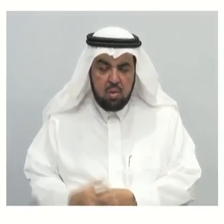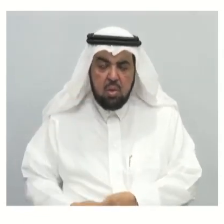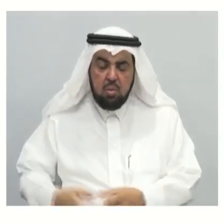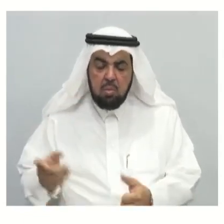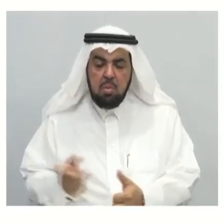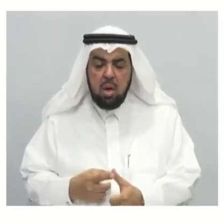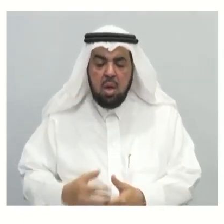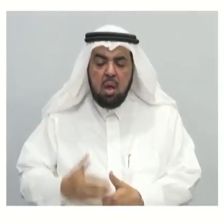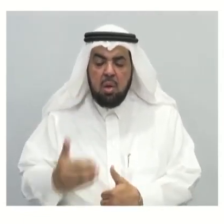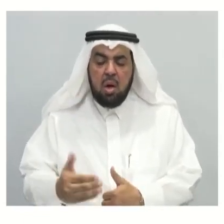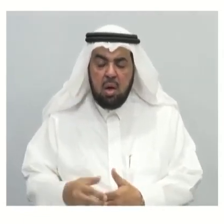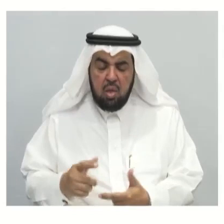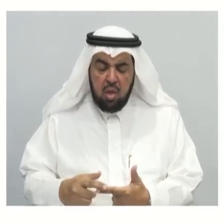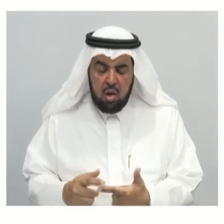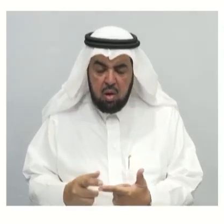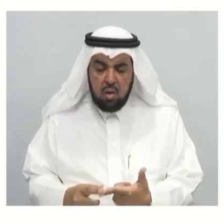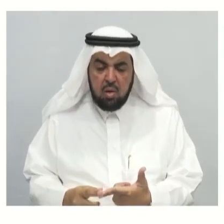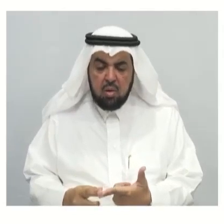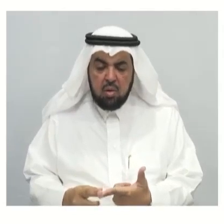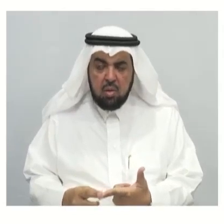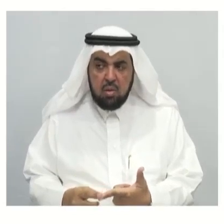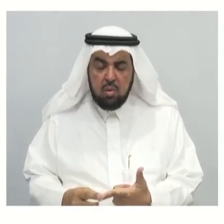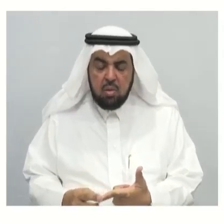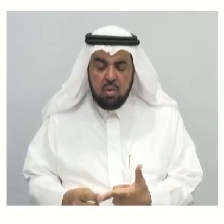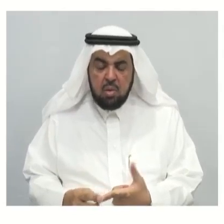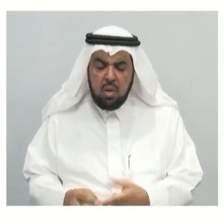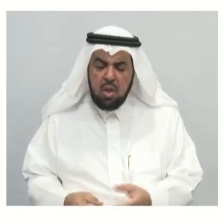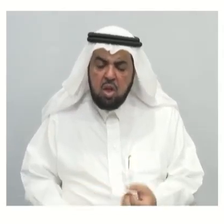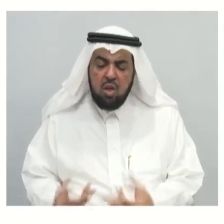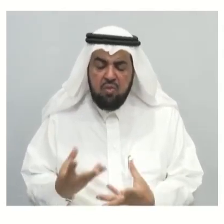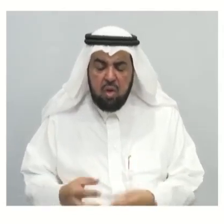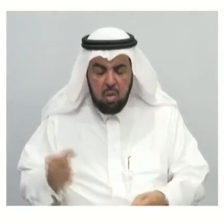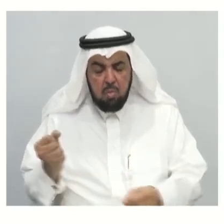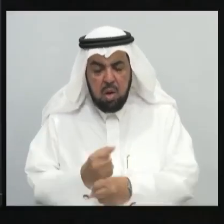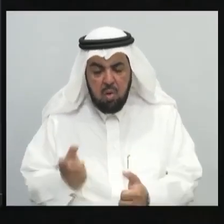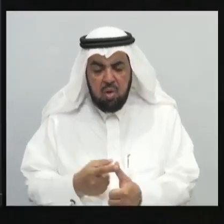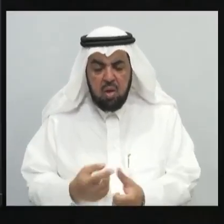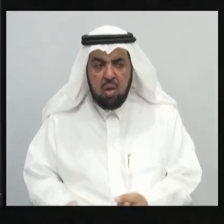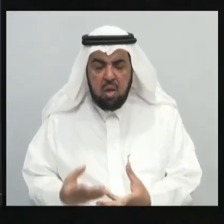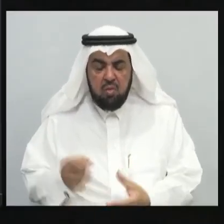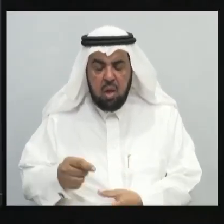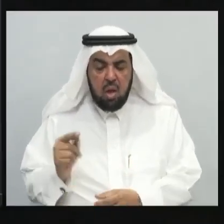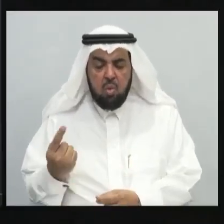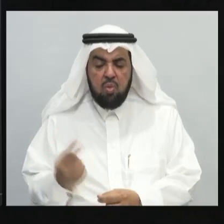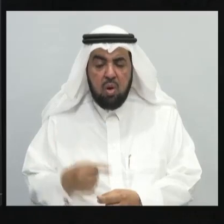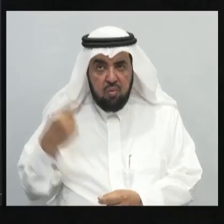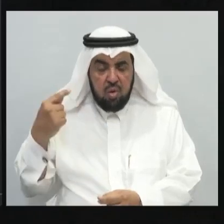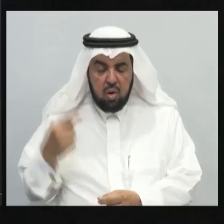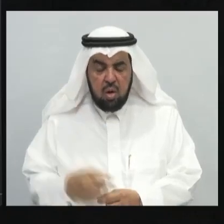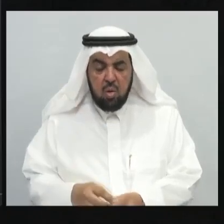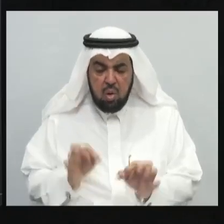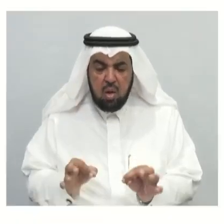بدات المرحله الاخرى وهي التنفيذ وبداوا فعلا في تنفيذ هذه الفكره